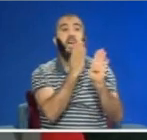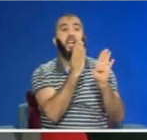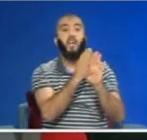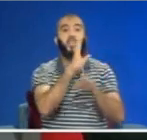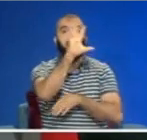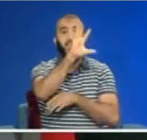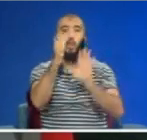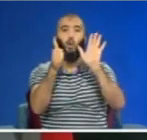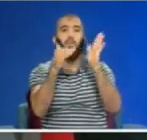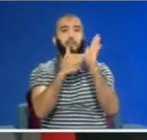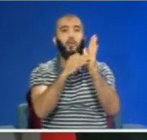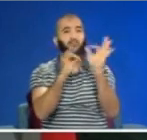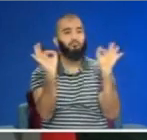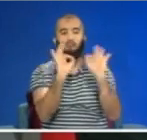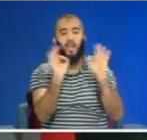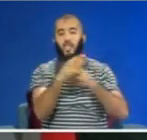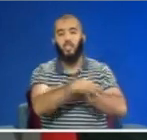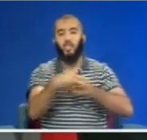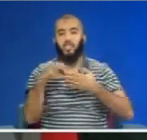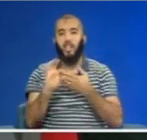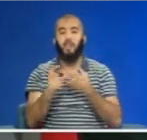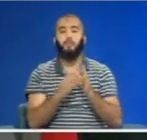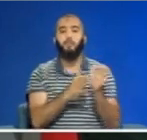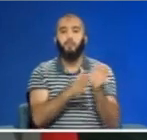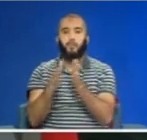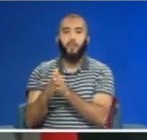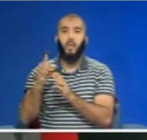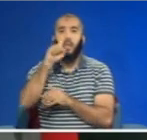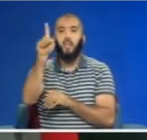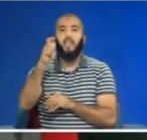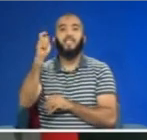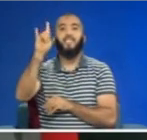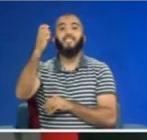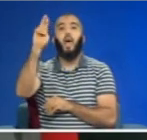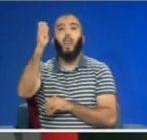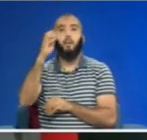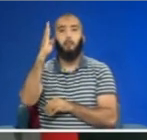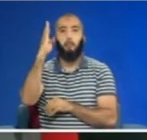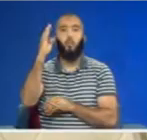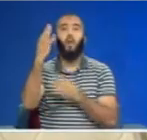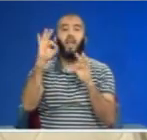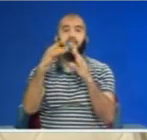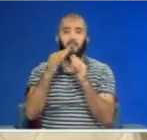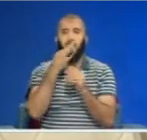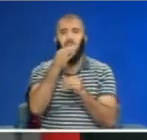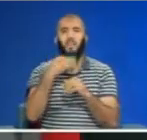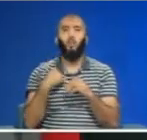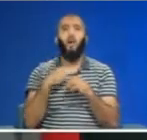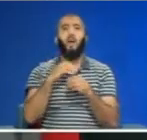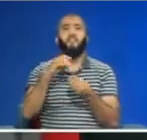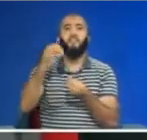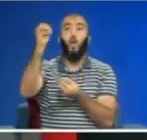طيب زهرة من بويرة، نعم، قالت اعتمرت مع زوجها وهي اليوم توفى رحمه